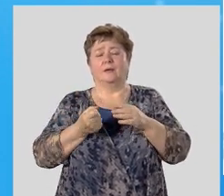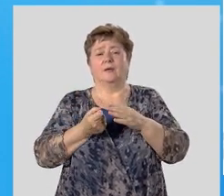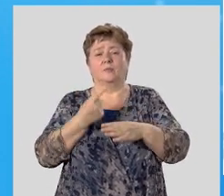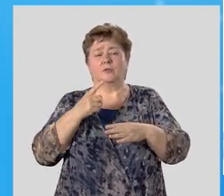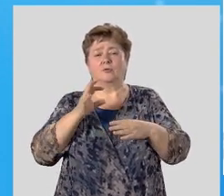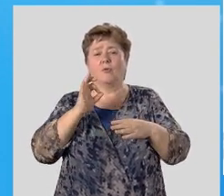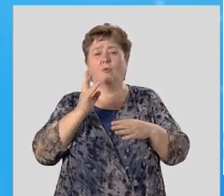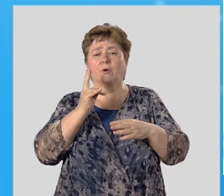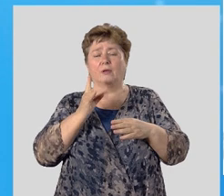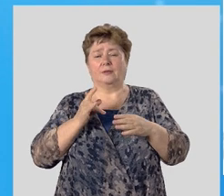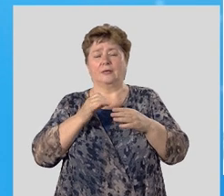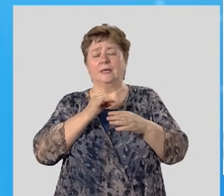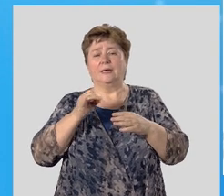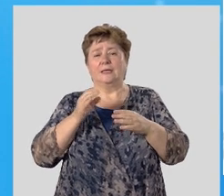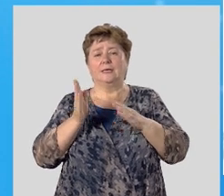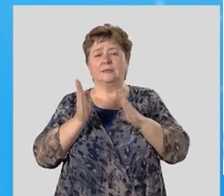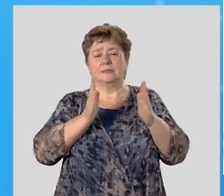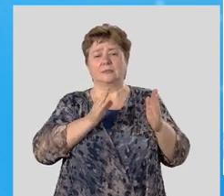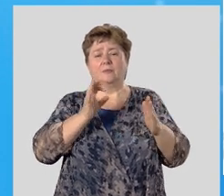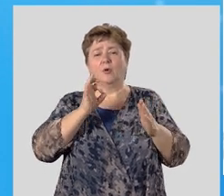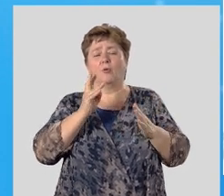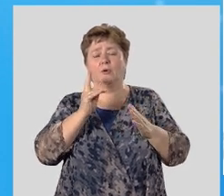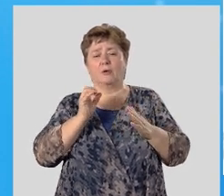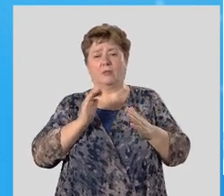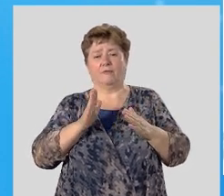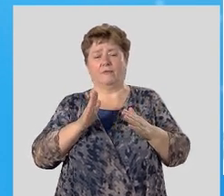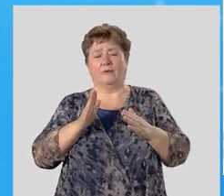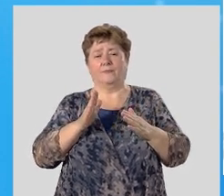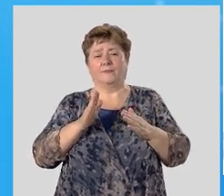образуют органы и системы органов.